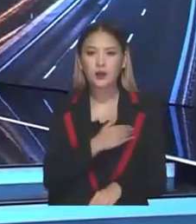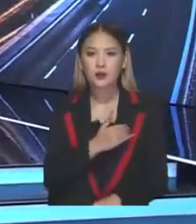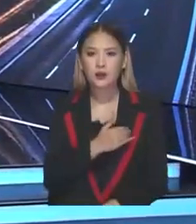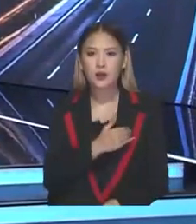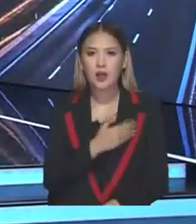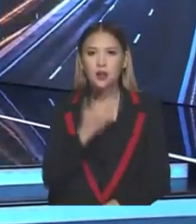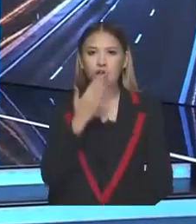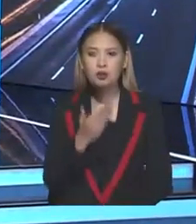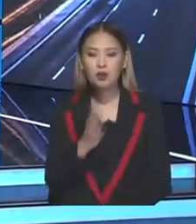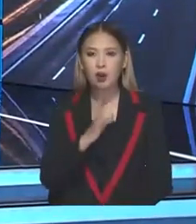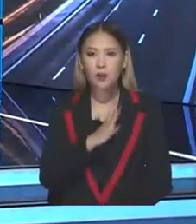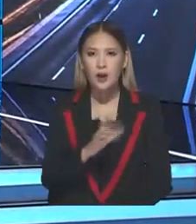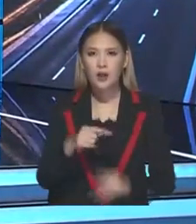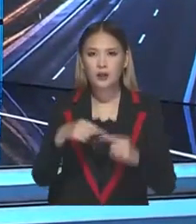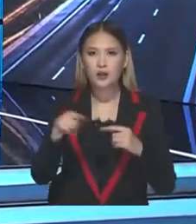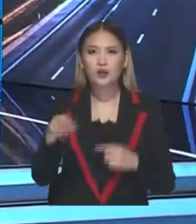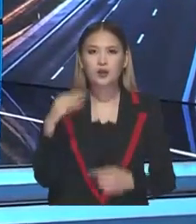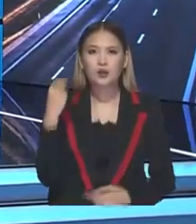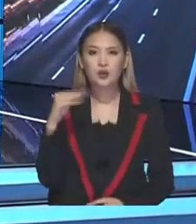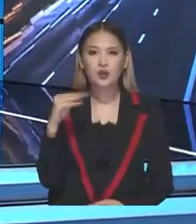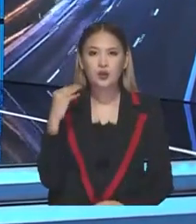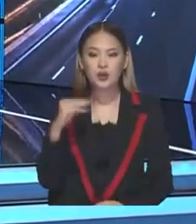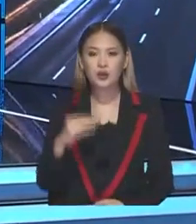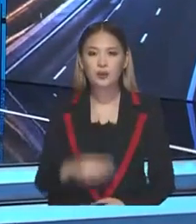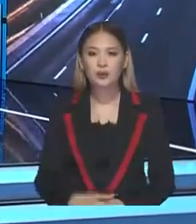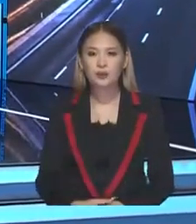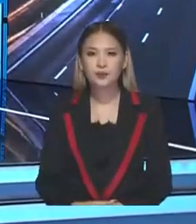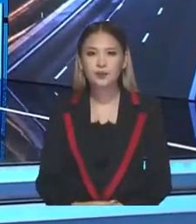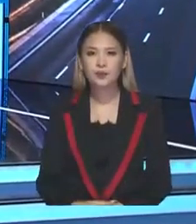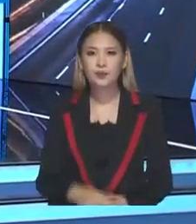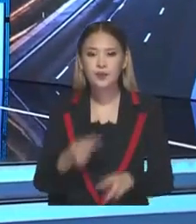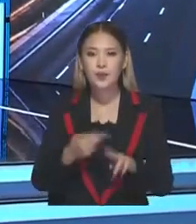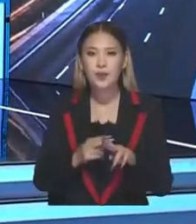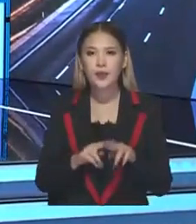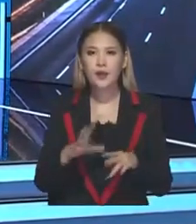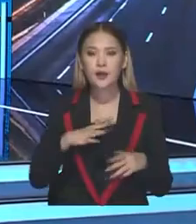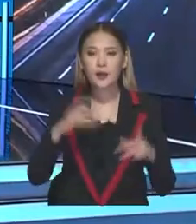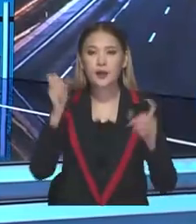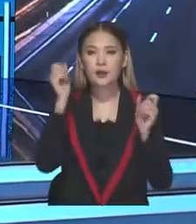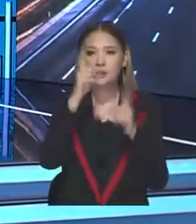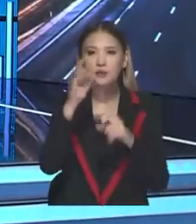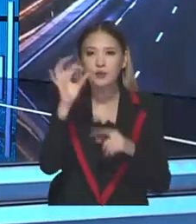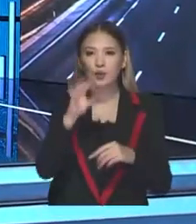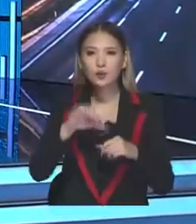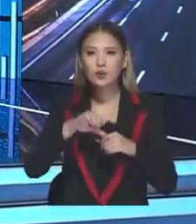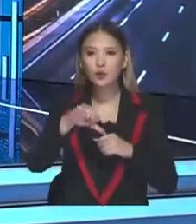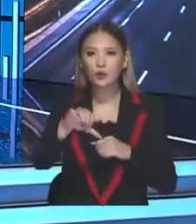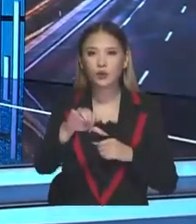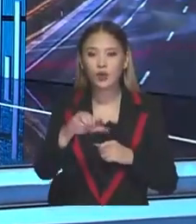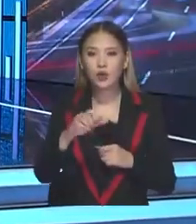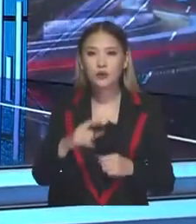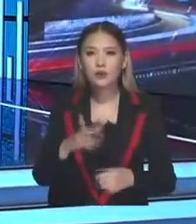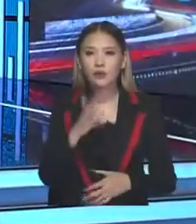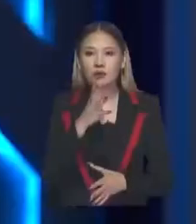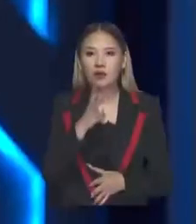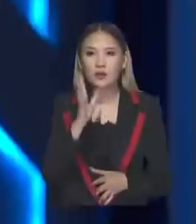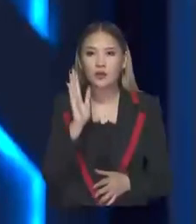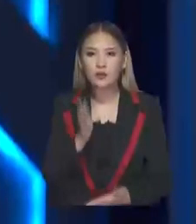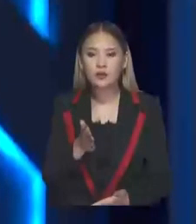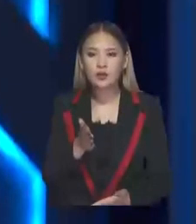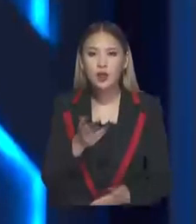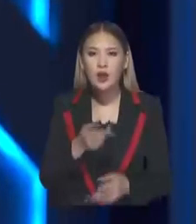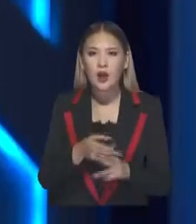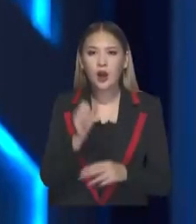Атырау Астрахан деп жаттық, енді Түркістан. Бойынша мен қазір білдім, бұл учаске уақытысында қазгер деген мекеме, бұл жердің